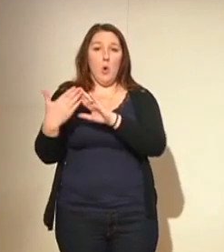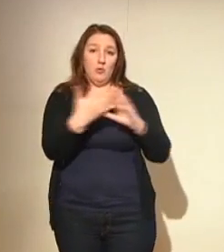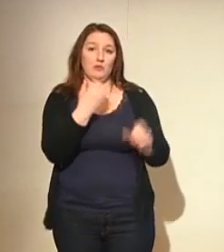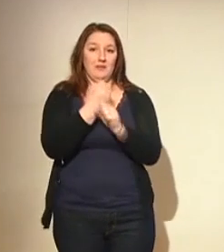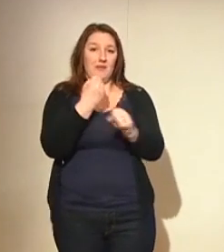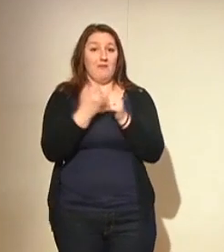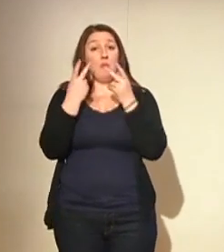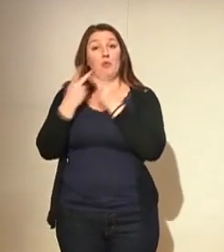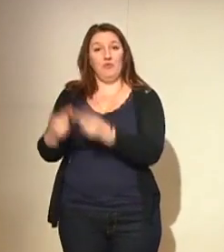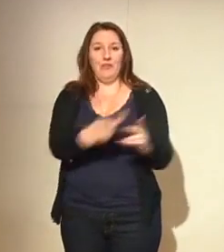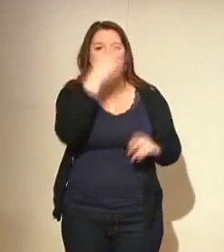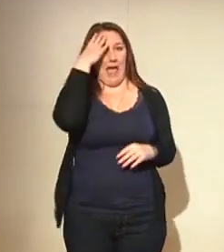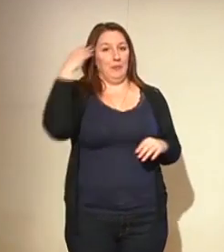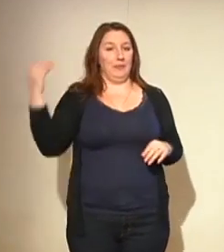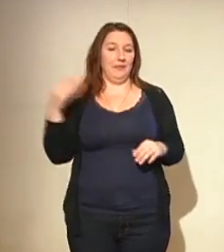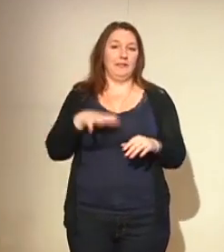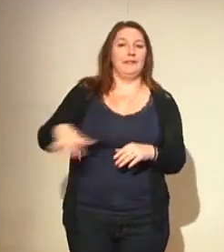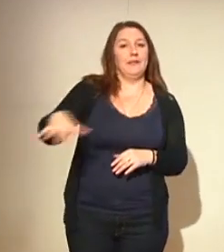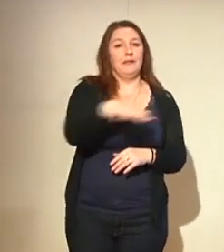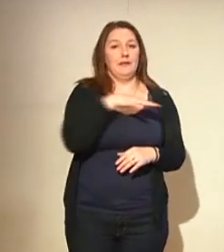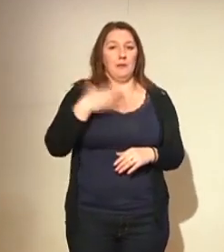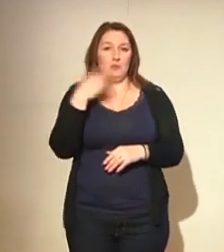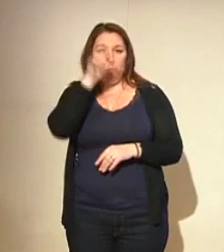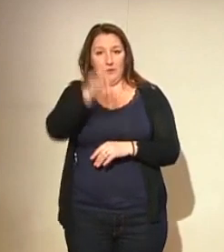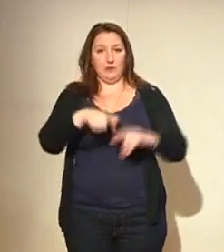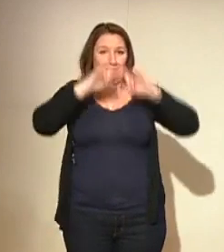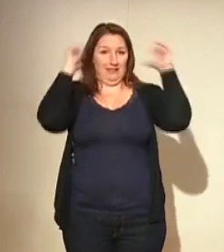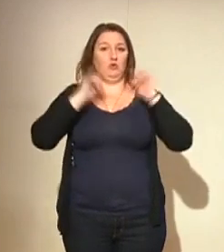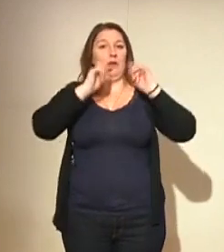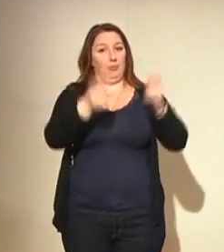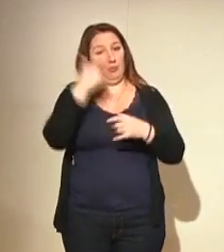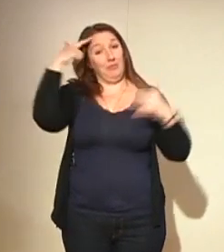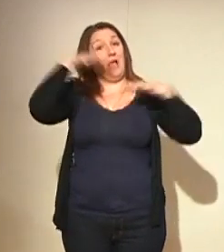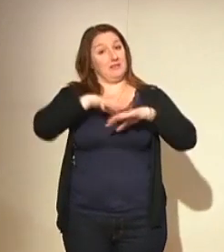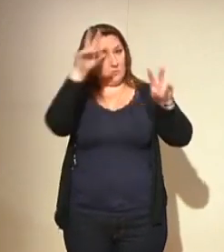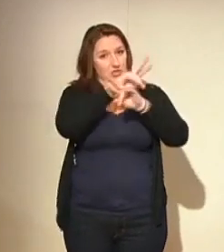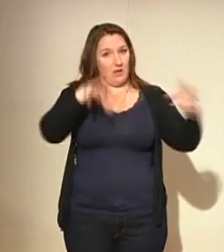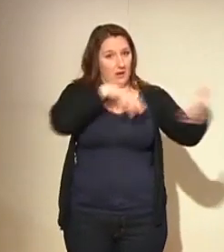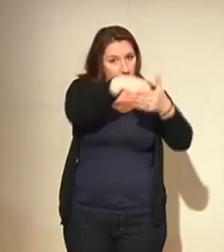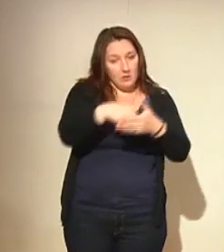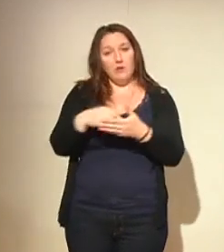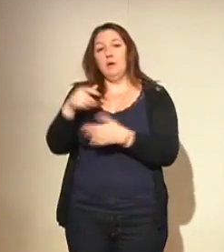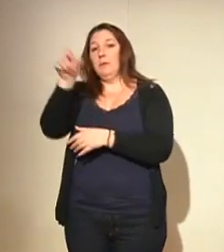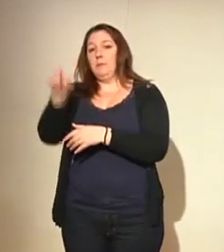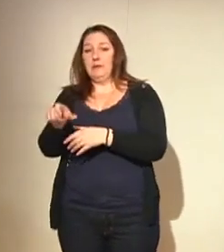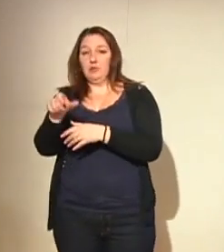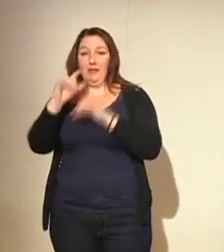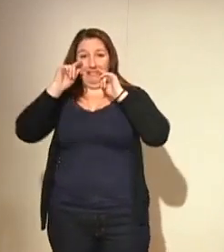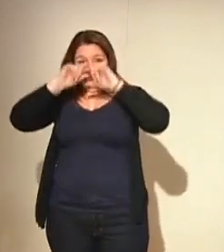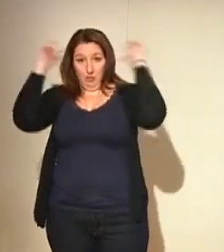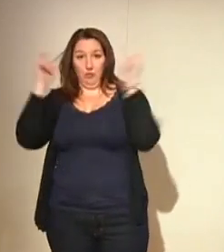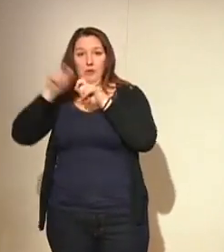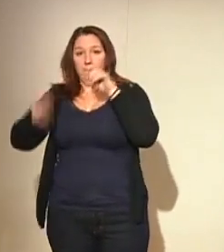villes alpines pour lequel nous avons besoin d'un titulaire pour l'assemblée générale et d'un titulaire pour le comité